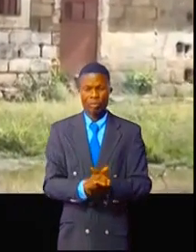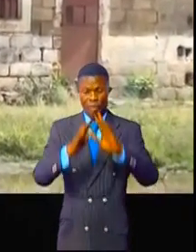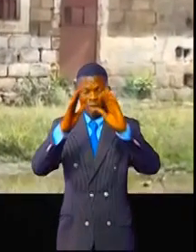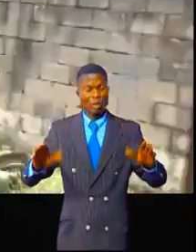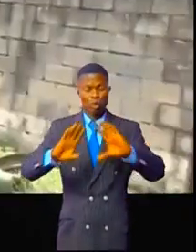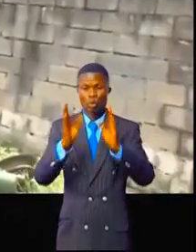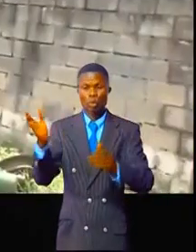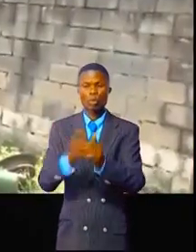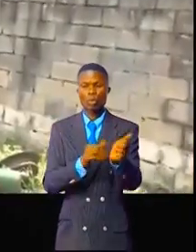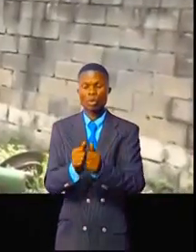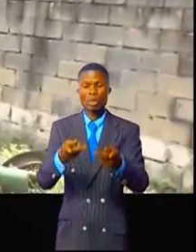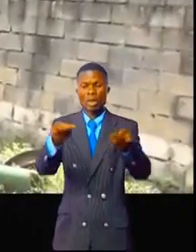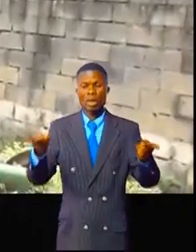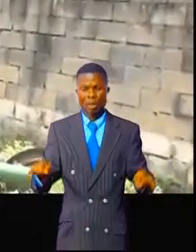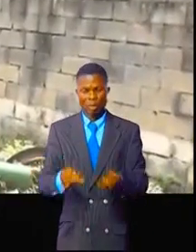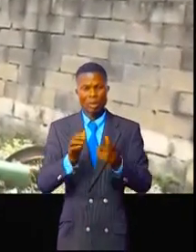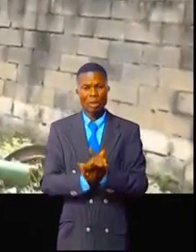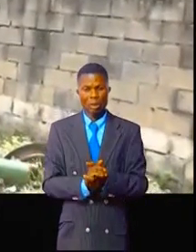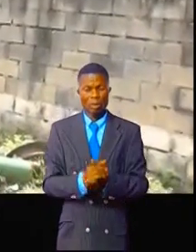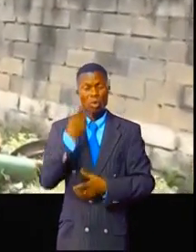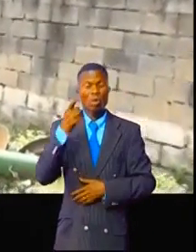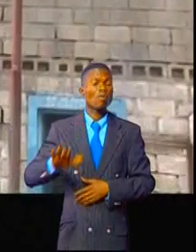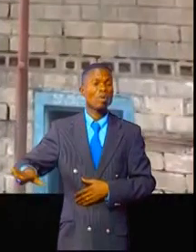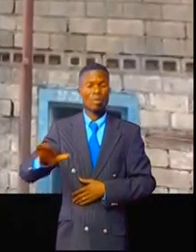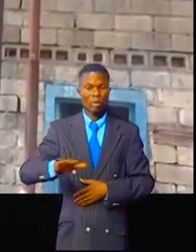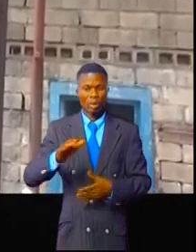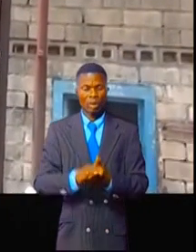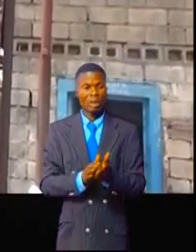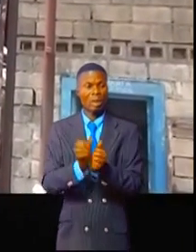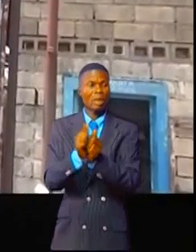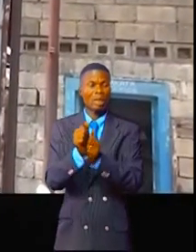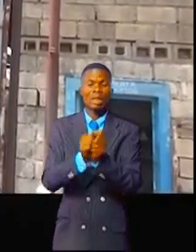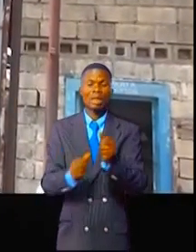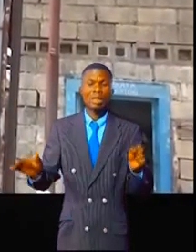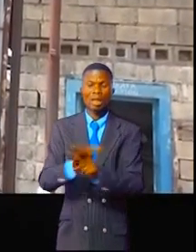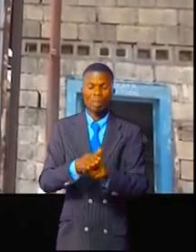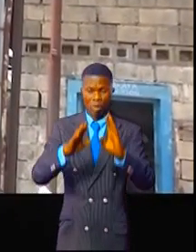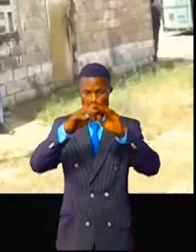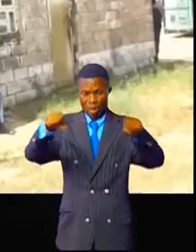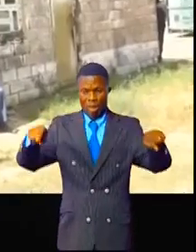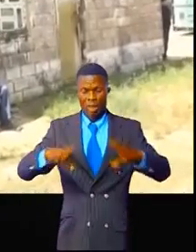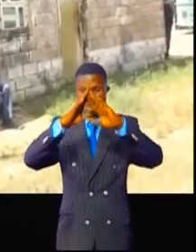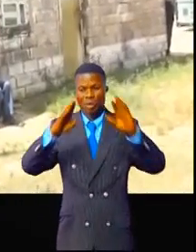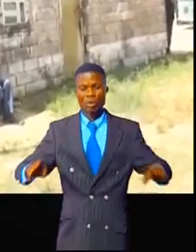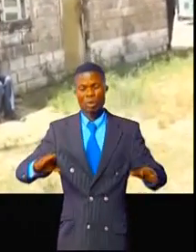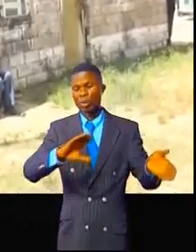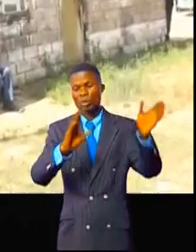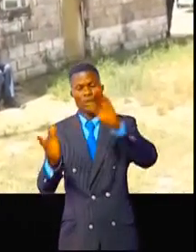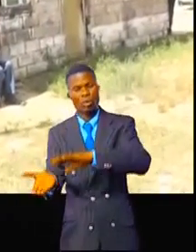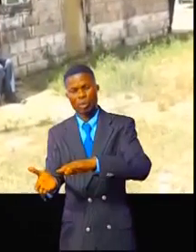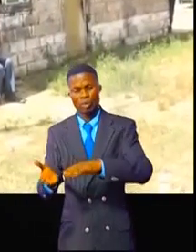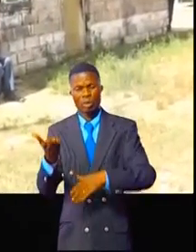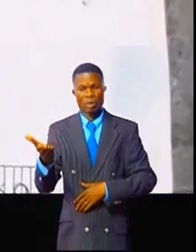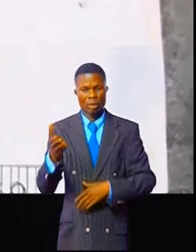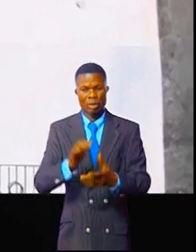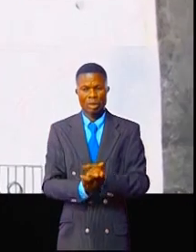les signes de la bande et du centre sont visibles partout les herbes sauvages ont envahi la concession et les bâtiments ont cédé sous le poids de l'âge